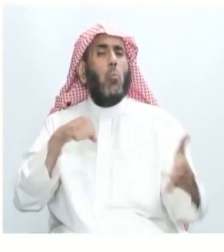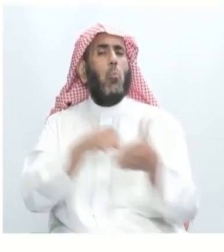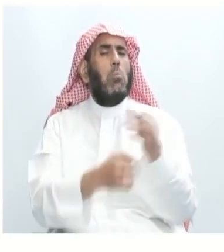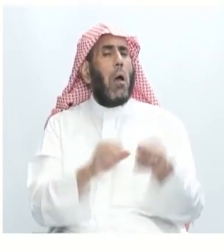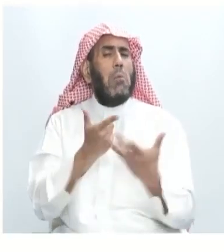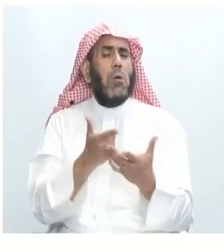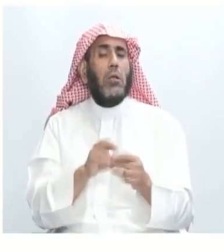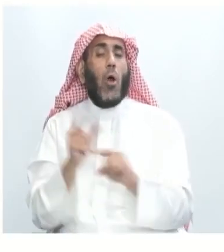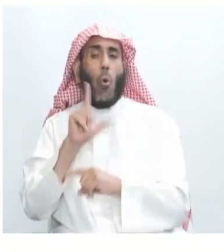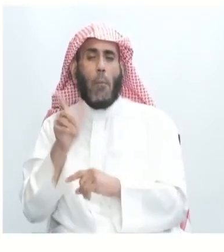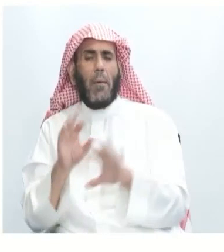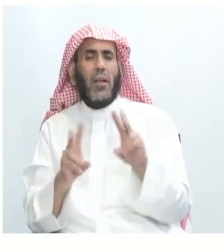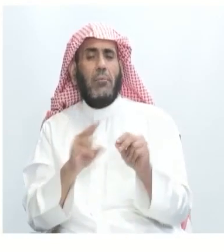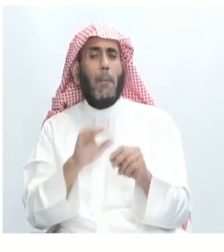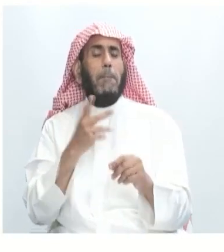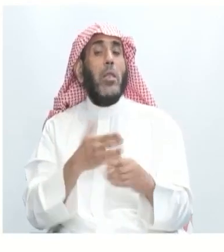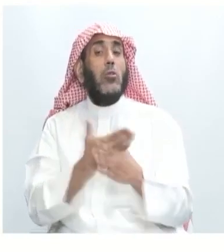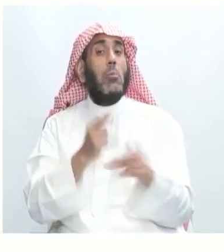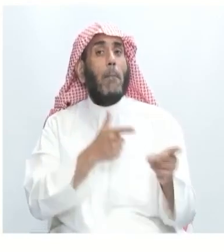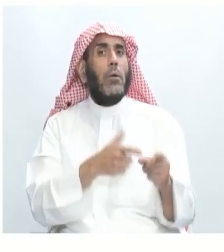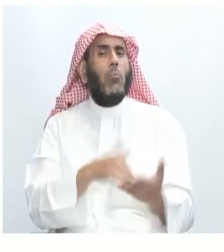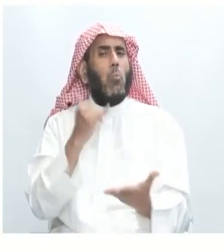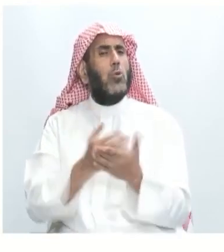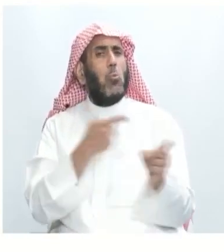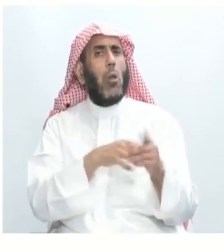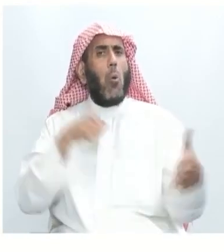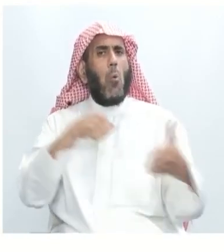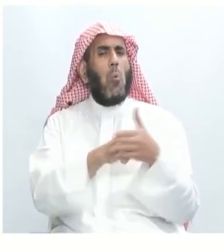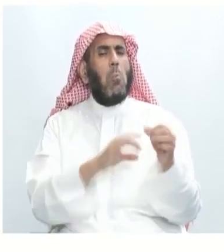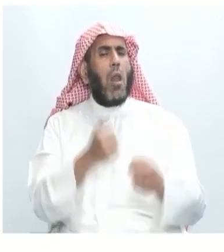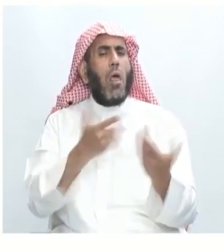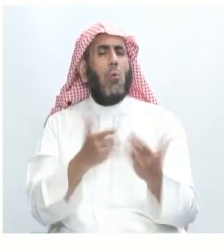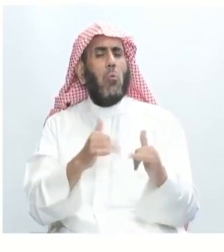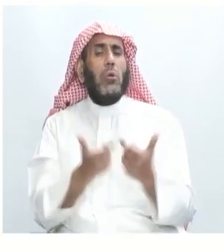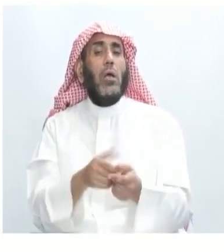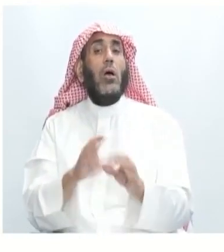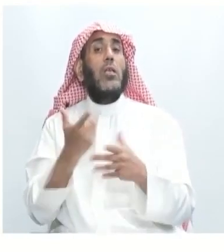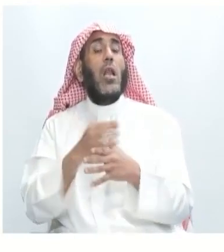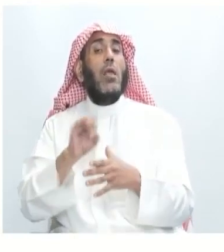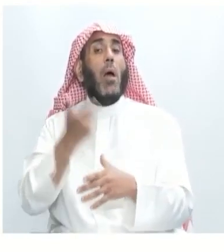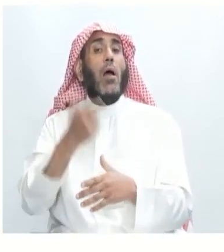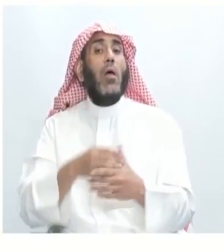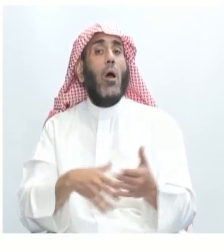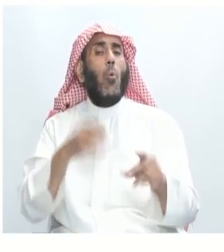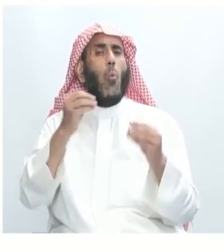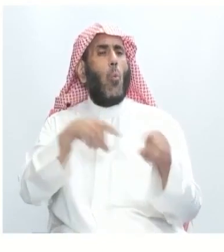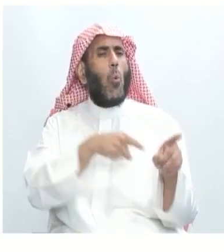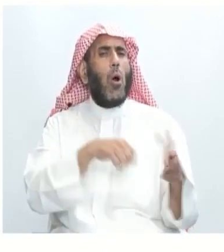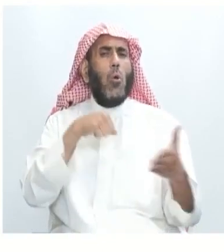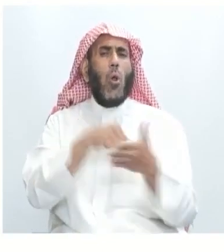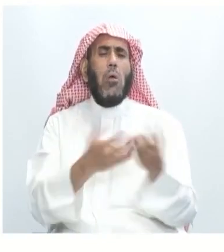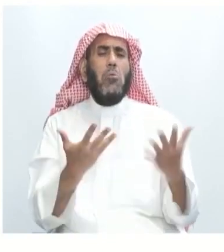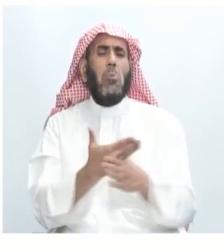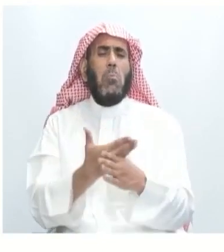ولماذا تقول هنا من المتسبب ايضا في الحادث وايضا لماذا وقعت الحادثه ايضا